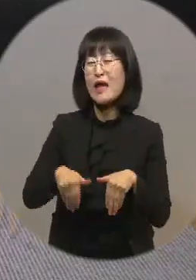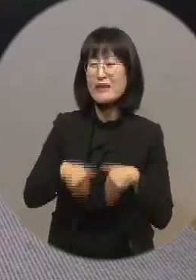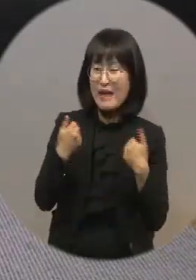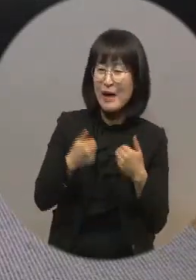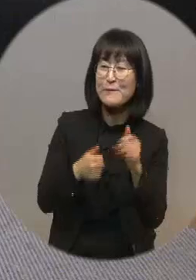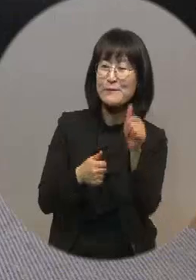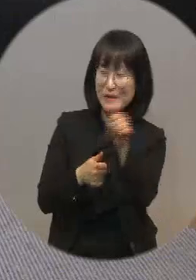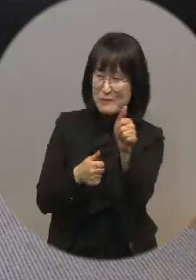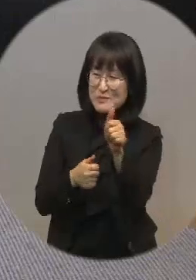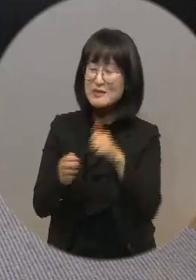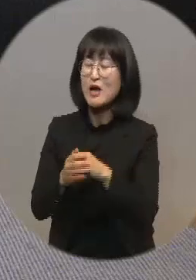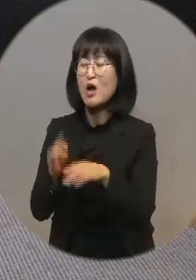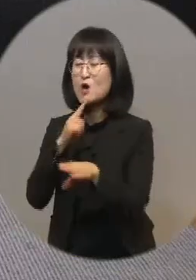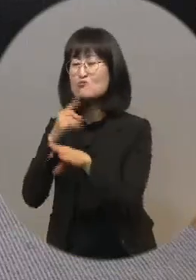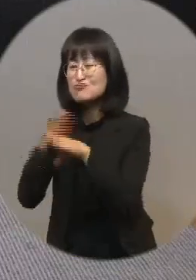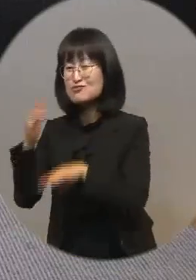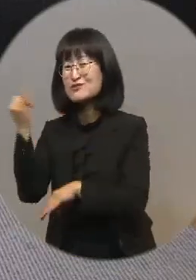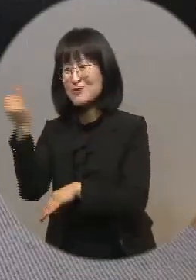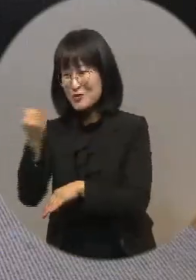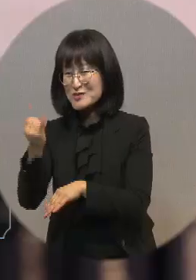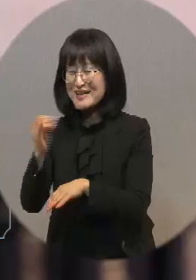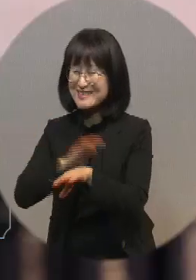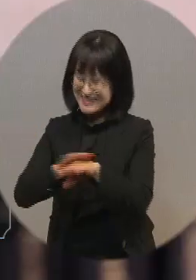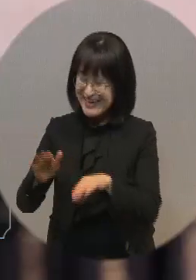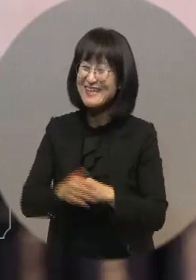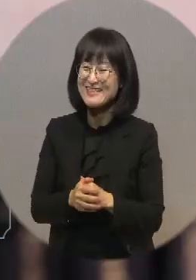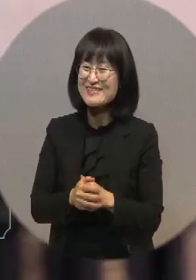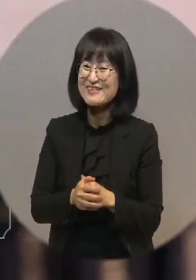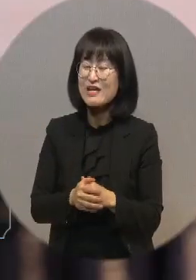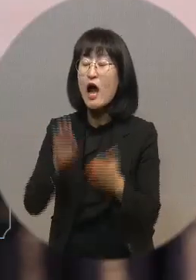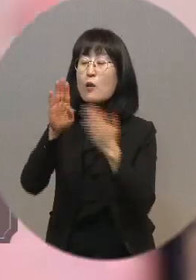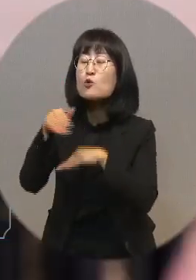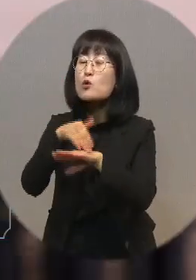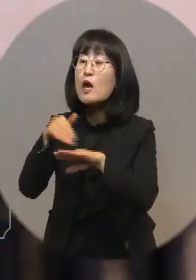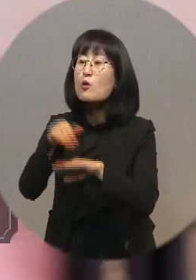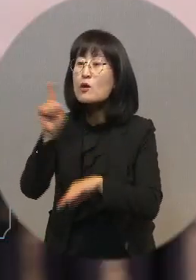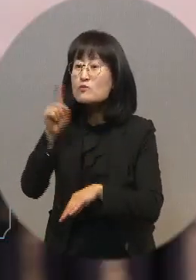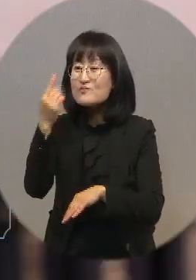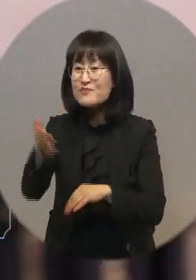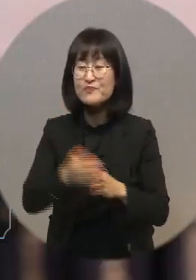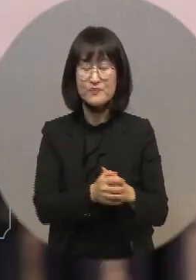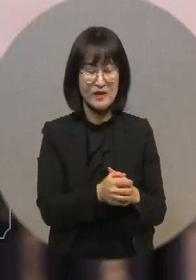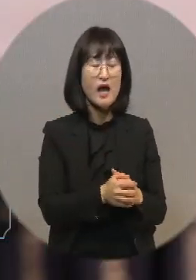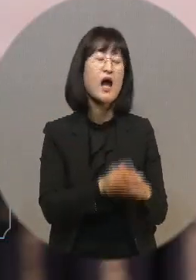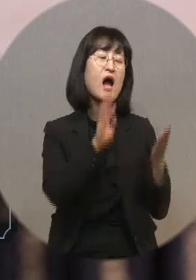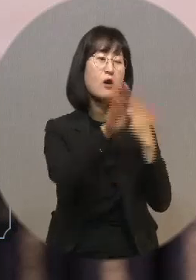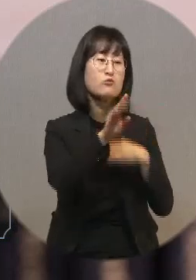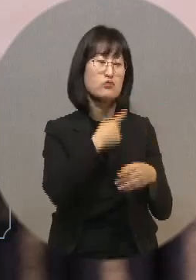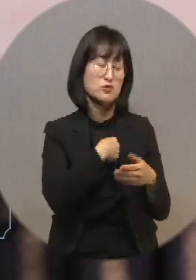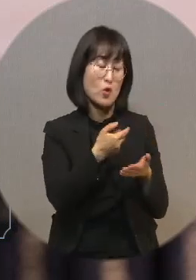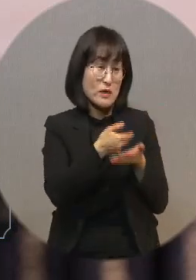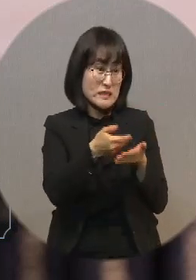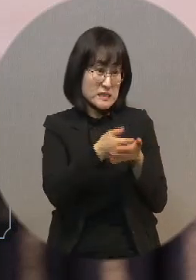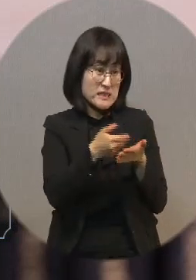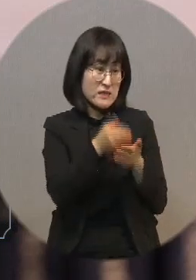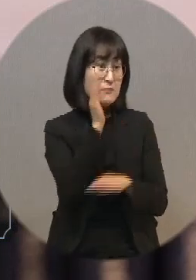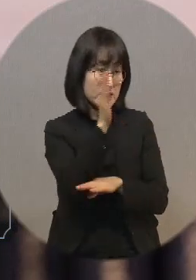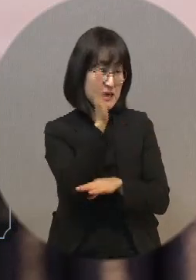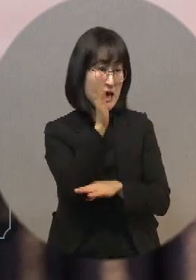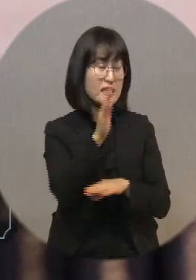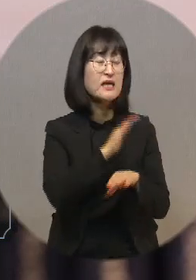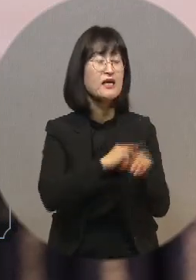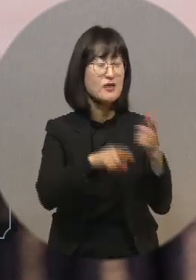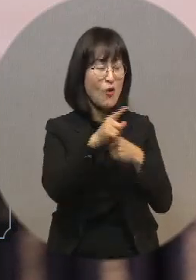좋은데 앞으로 혹시 뭐 계획이나 바람이 있으신가요? 더 많은 곳에서 그 저희 작품을 좋아해주고